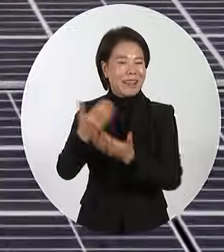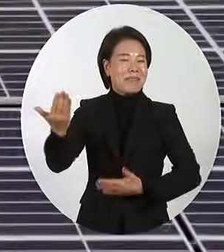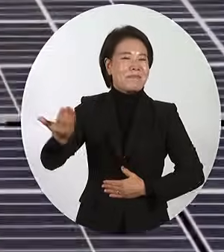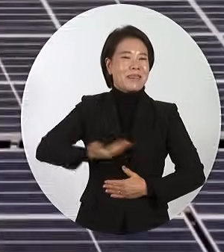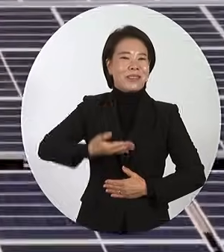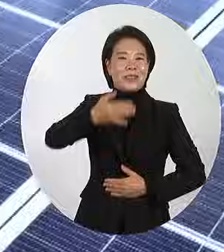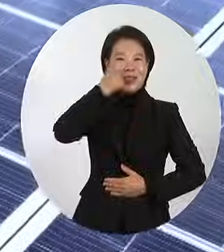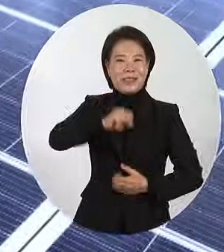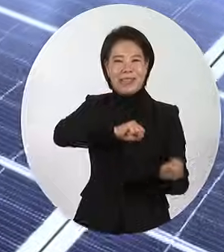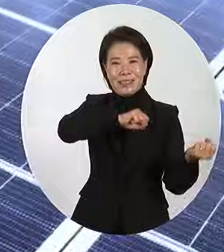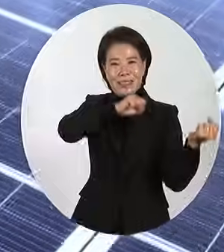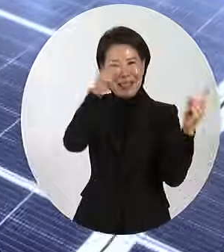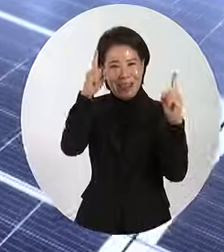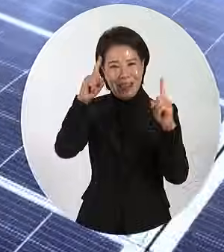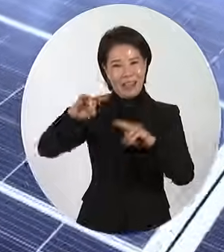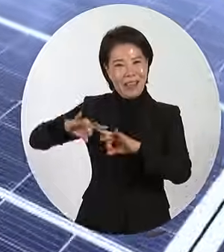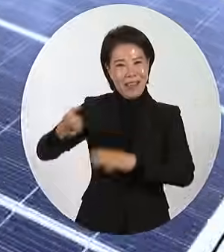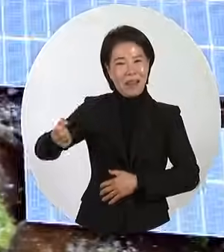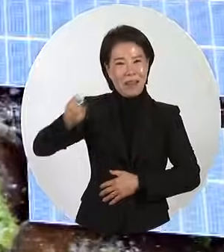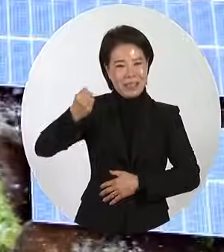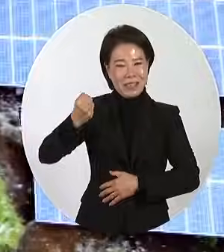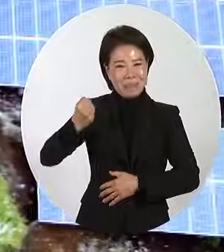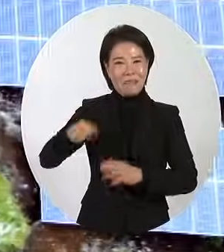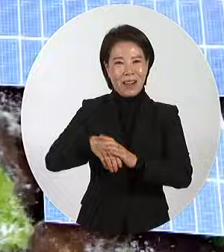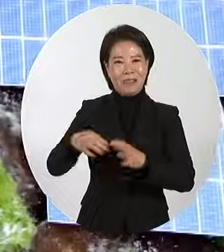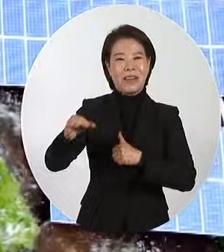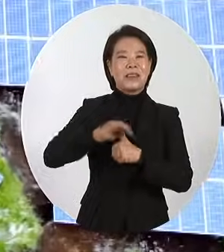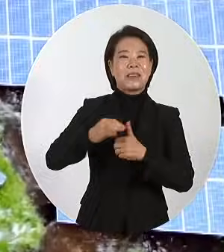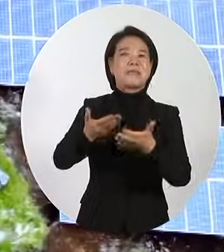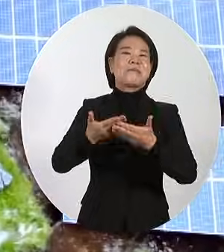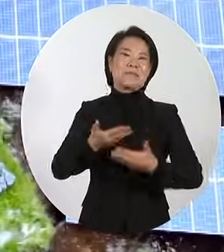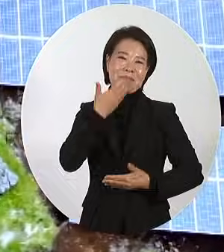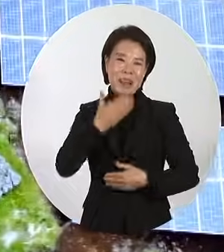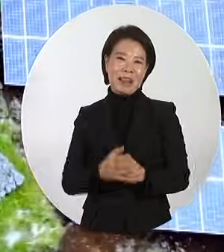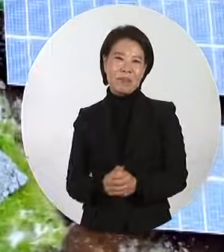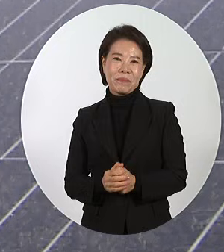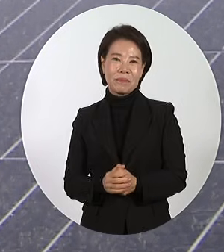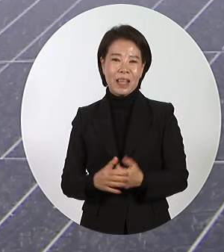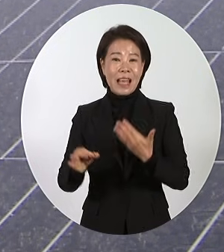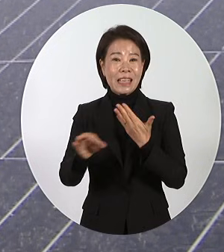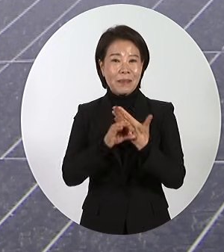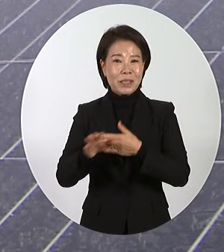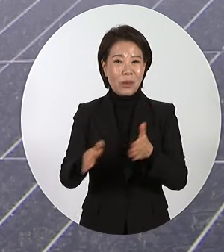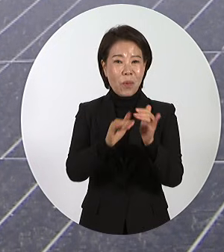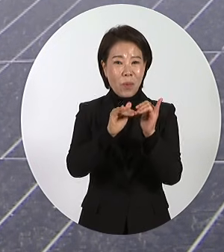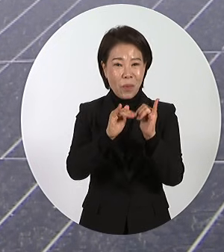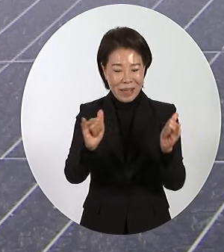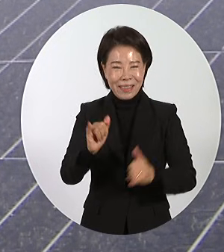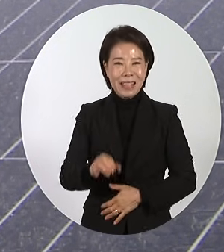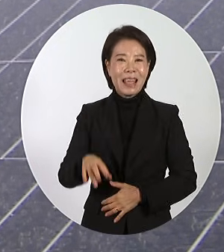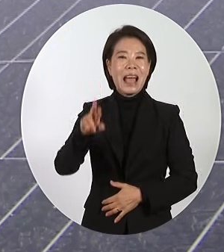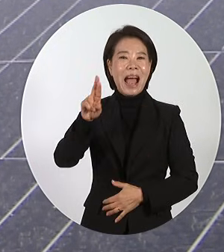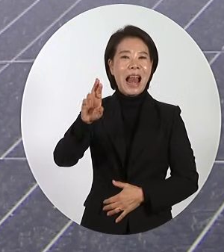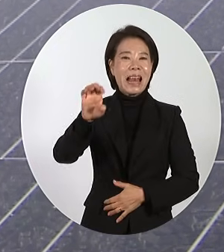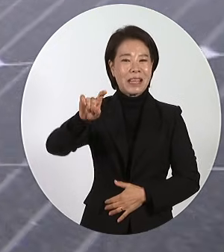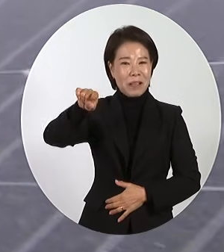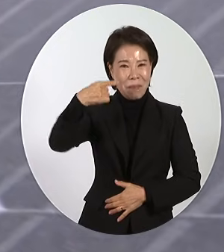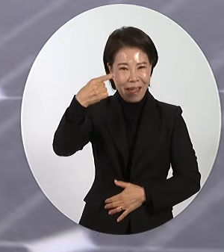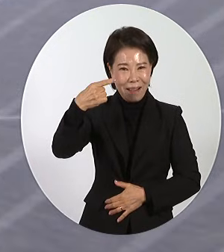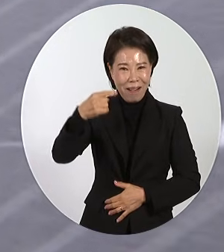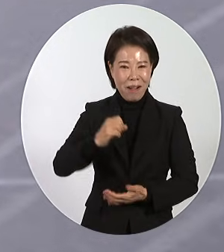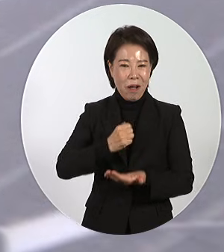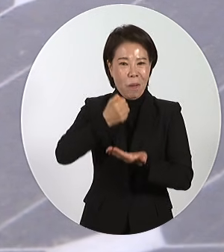참여형 재생에너지 연금도 설계되는데요. 이를 위해 가칭도민 아리백 펀드를